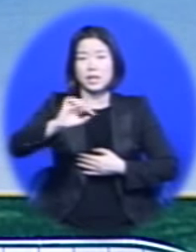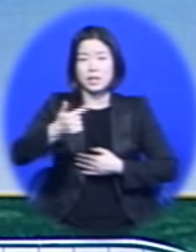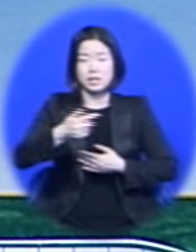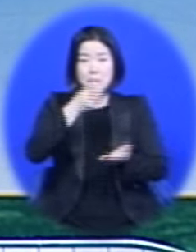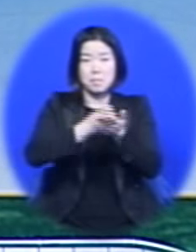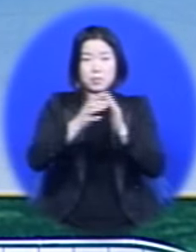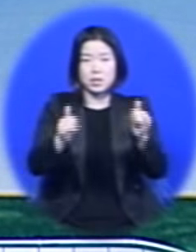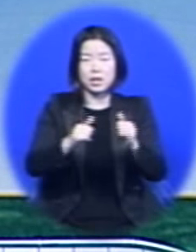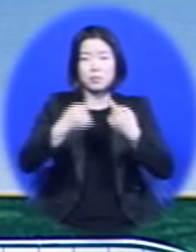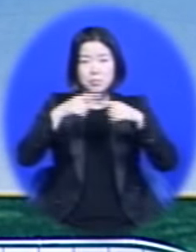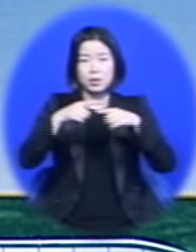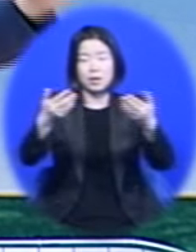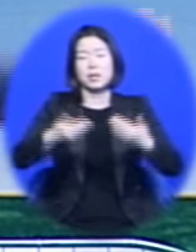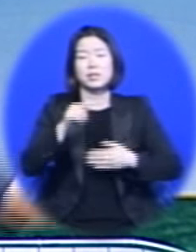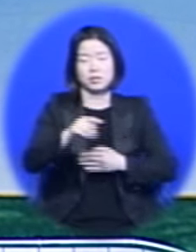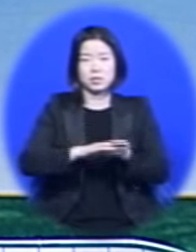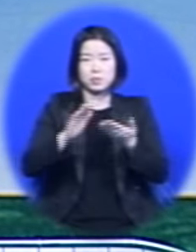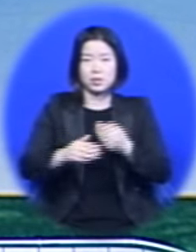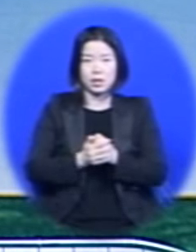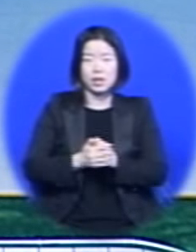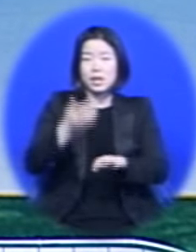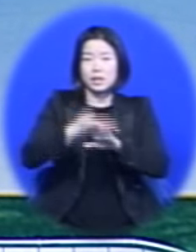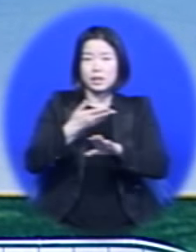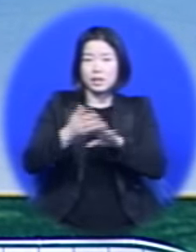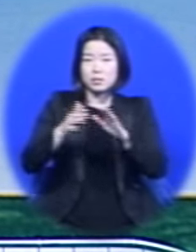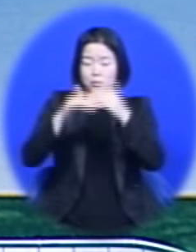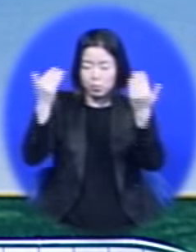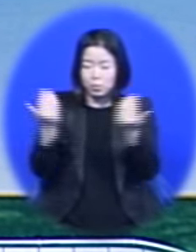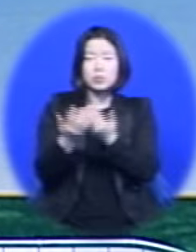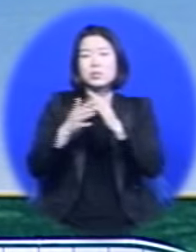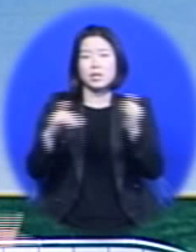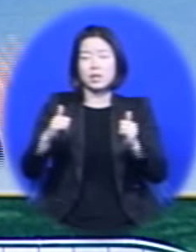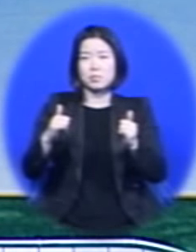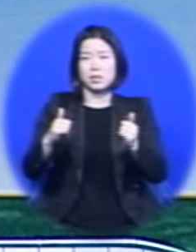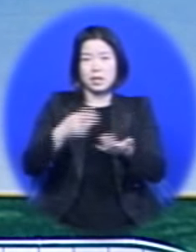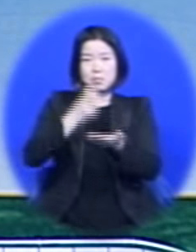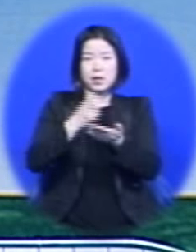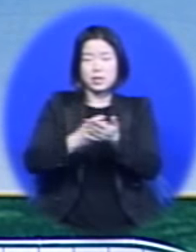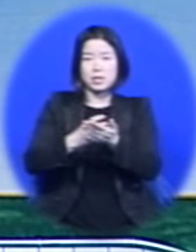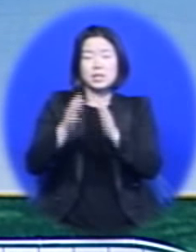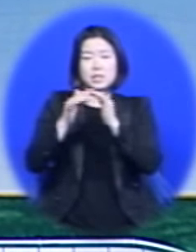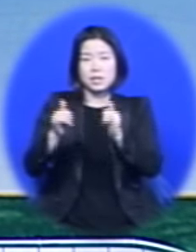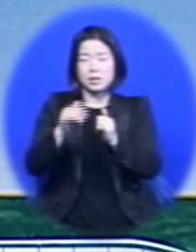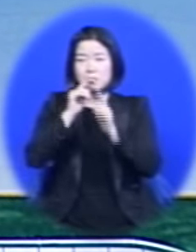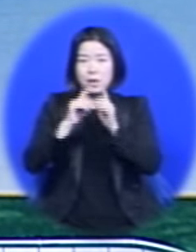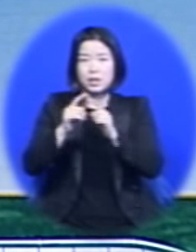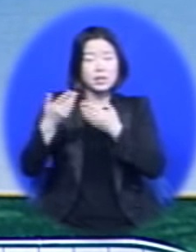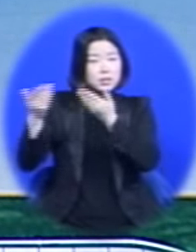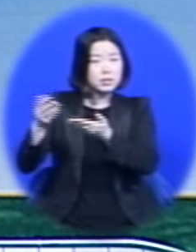자부하기를 다른 모든 사람이 다 바리새인이라고 할지라도 나만큼은 바리새인이라고 할 사람이 없을